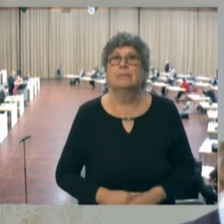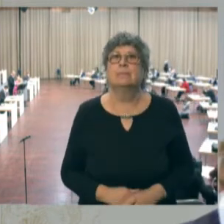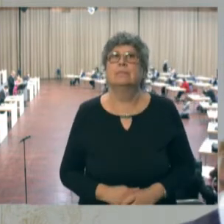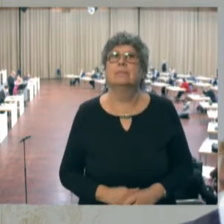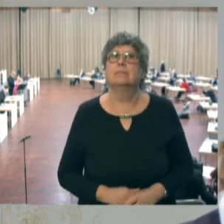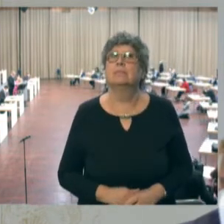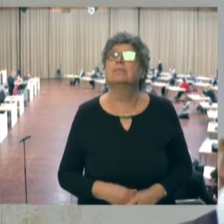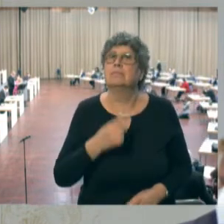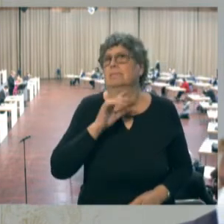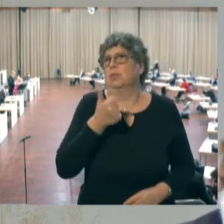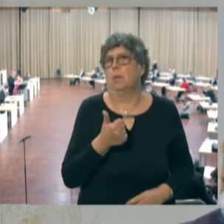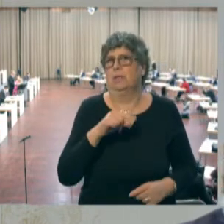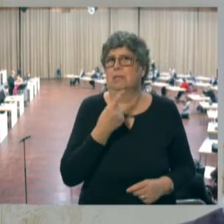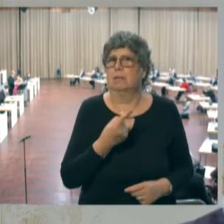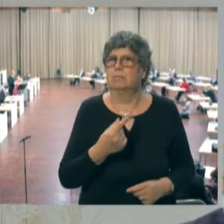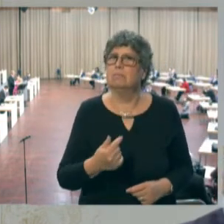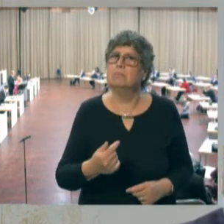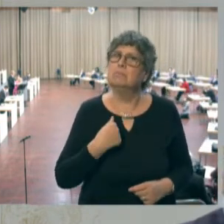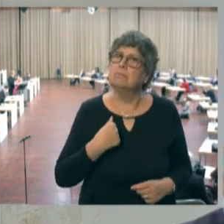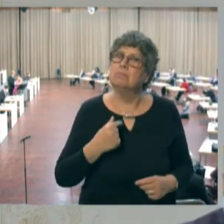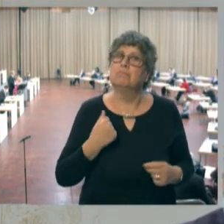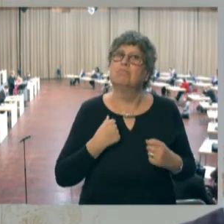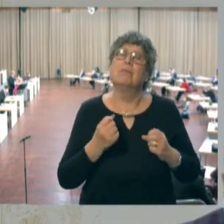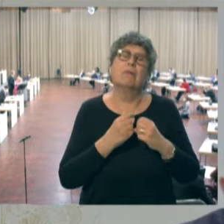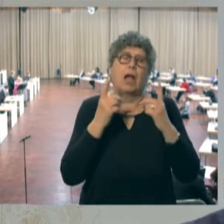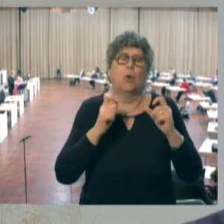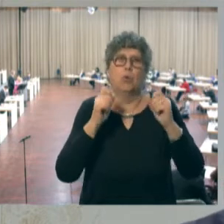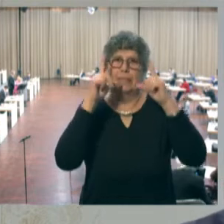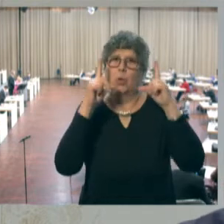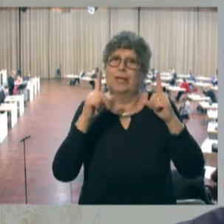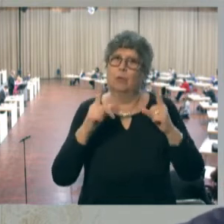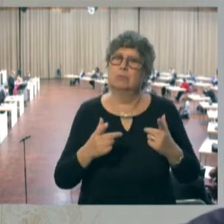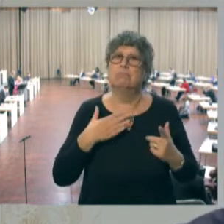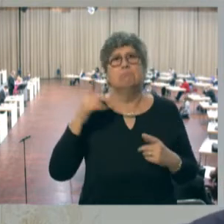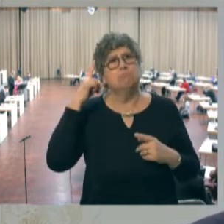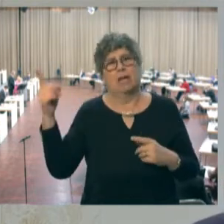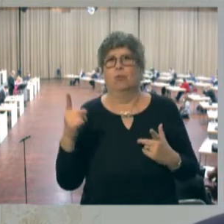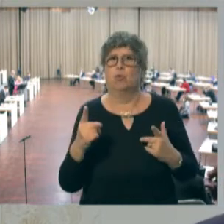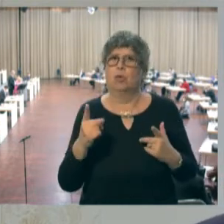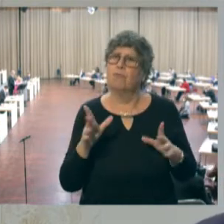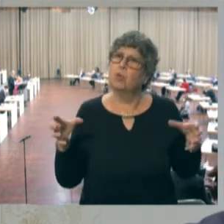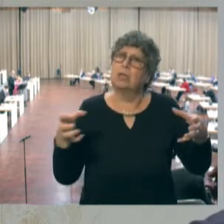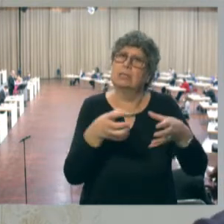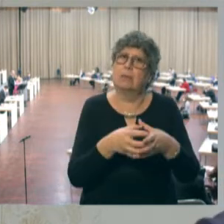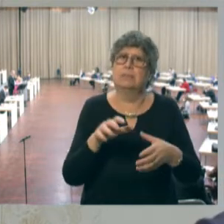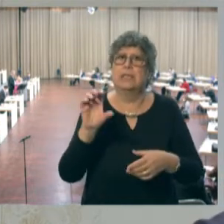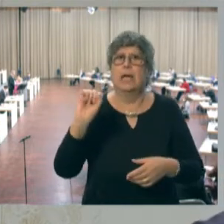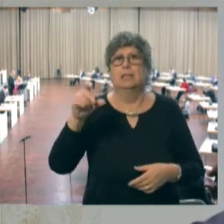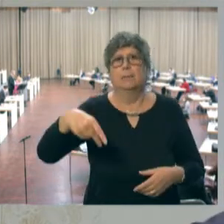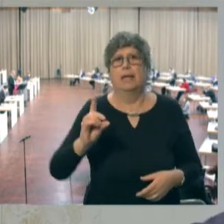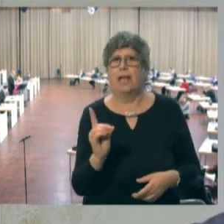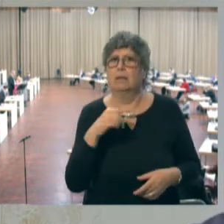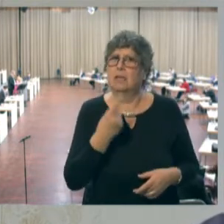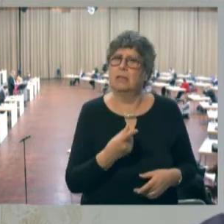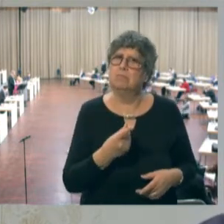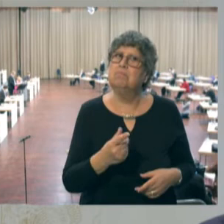Ich will es noch mal klarstellen, ich bin der klaren Überzeugung und Auffassung, ich glaube, das kann ich für die gesamte SPD sagen, wir dürfen auf keinen